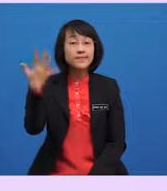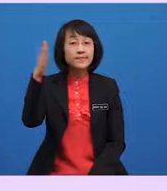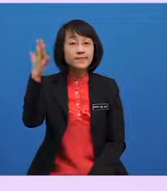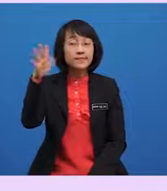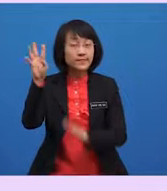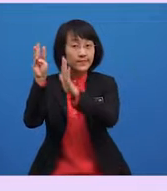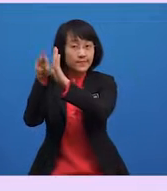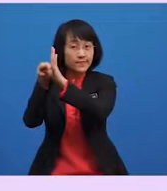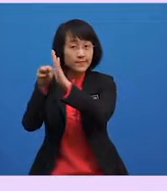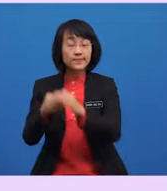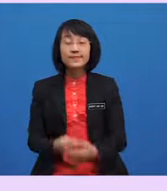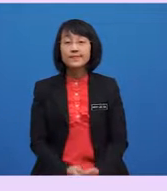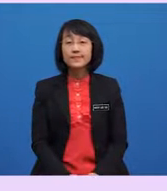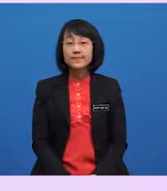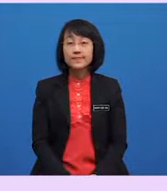15 minit.